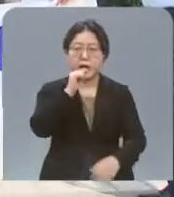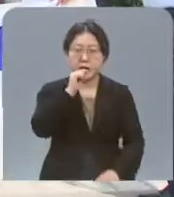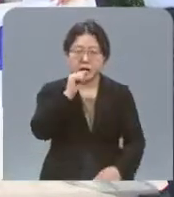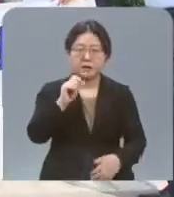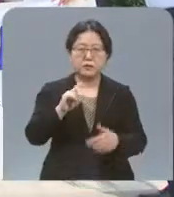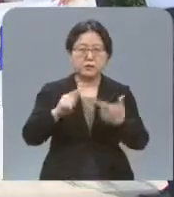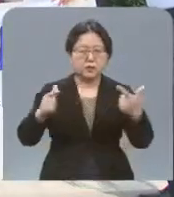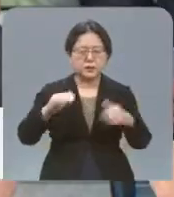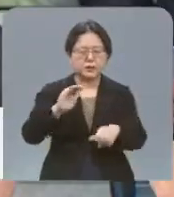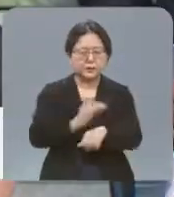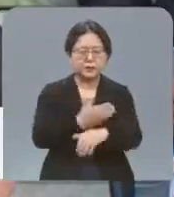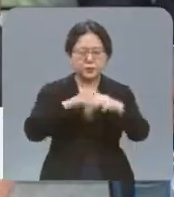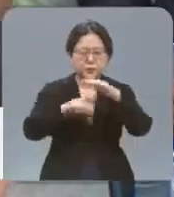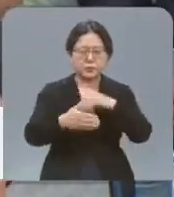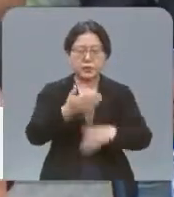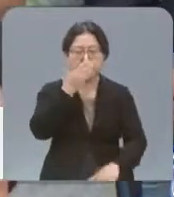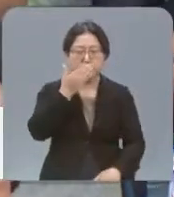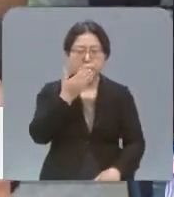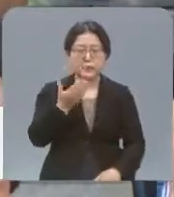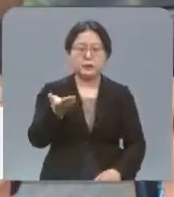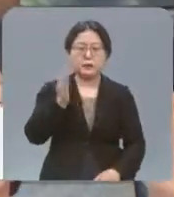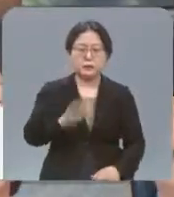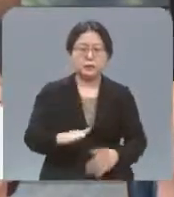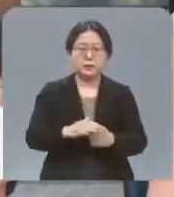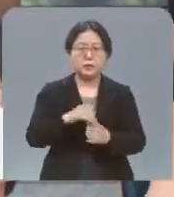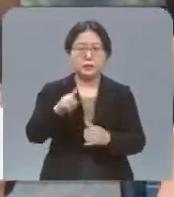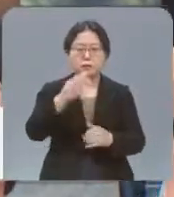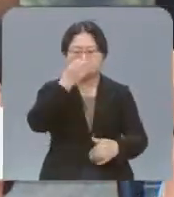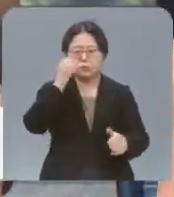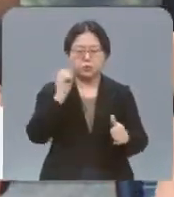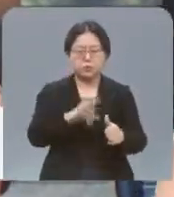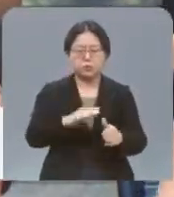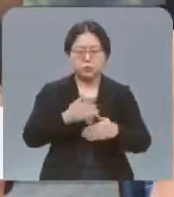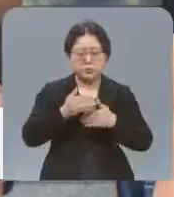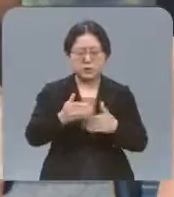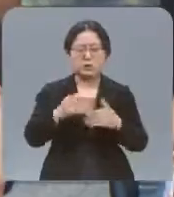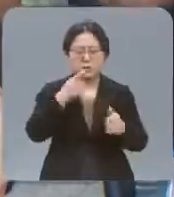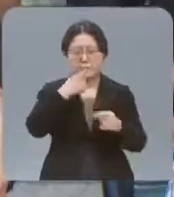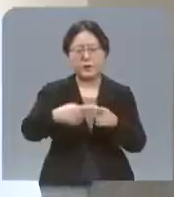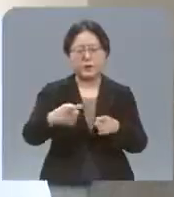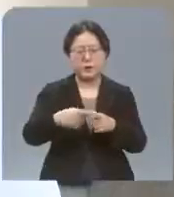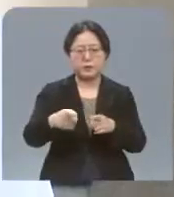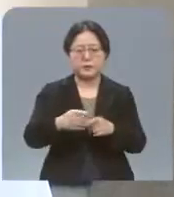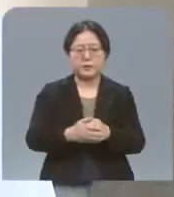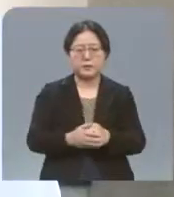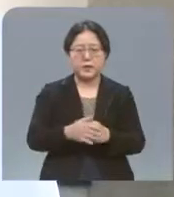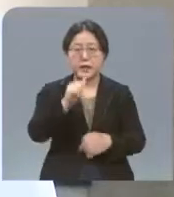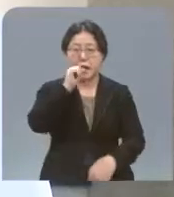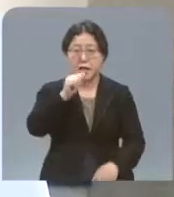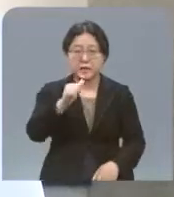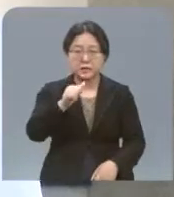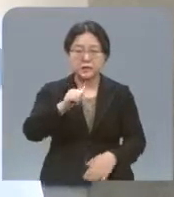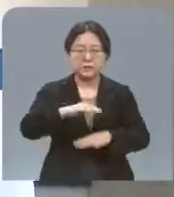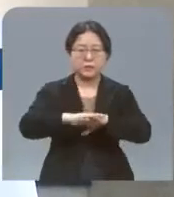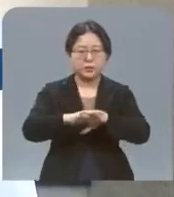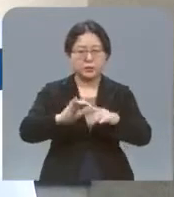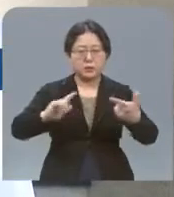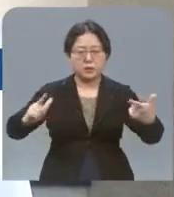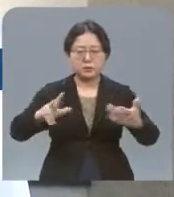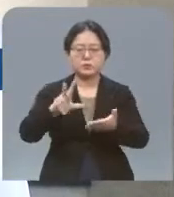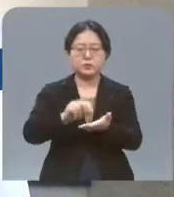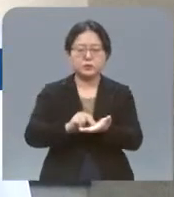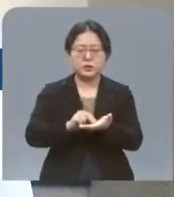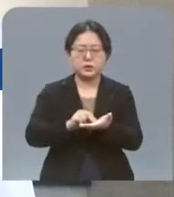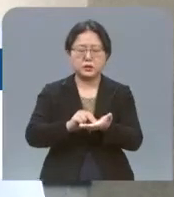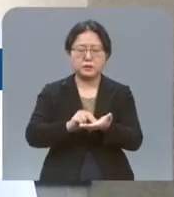등의 부실 공사 가능성이 제기됐는데도 이를 무시하고 진행된 평가라는 겁니다. 철근 배근에 문제가